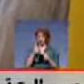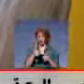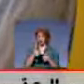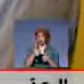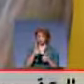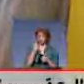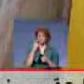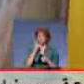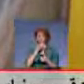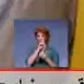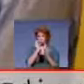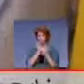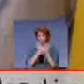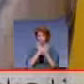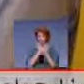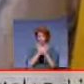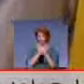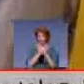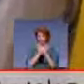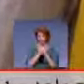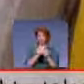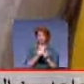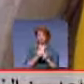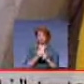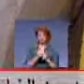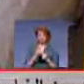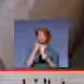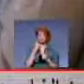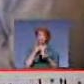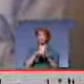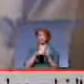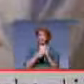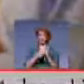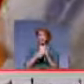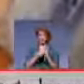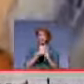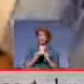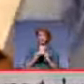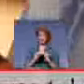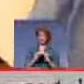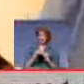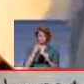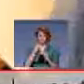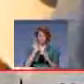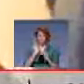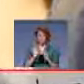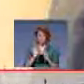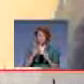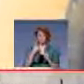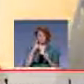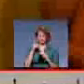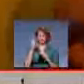بنقول ان يتشابه طبعا الامراض النفسيه مع السحر مع يعني الاعراض كلها بتتشابه ولكن بيفرق بينهم اللي هو متخصص